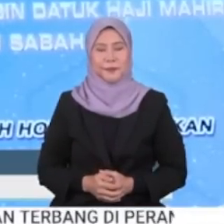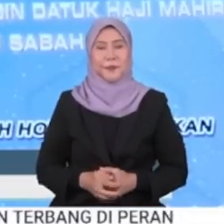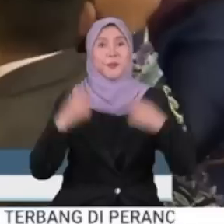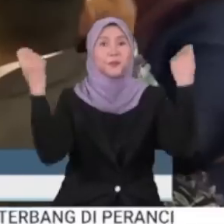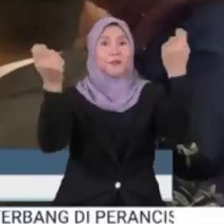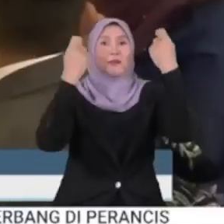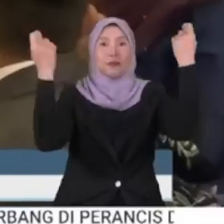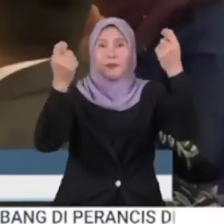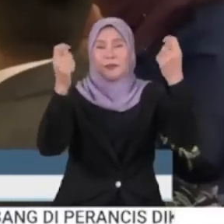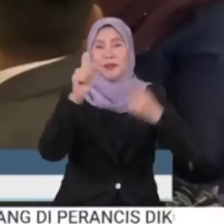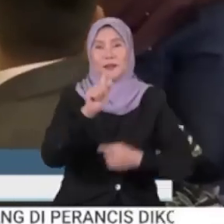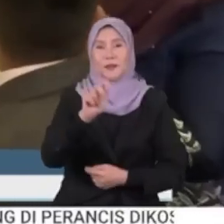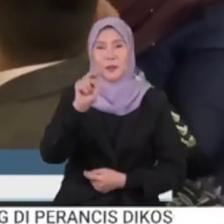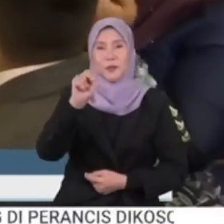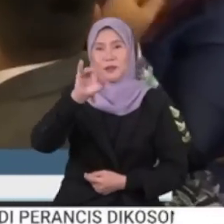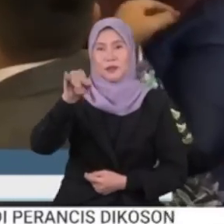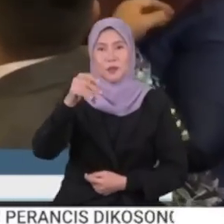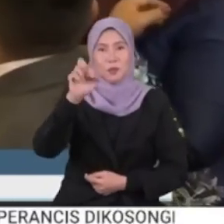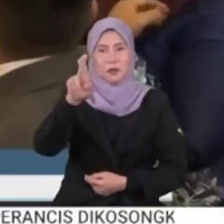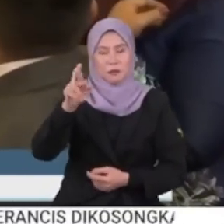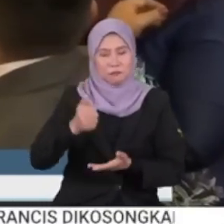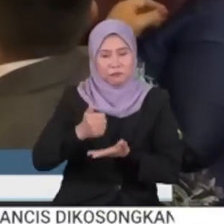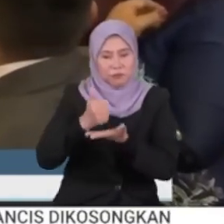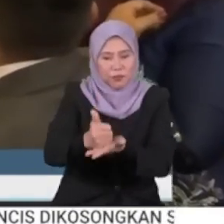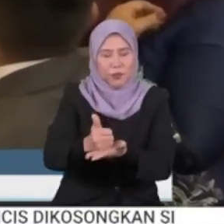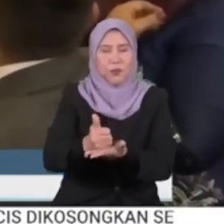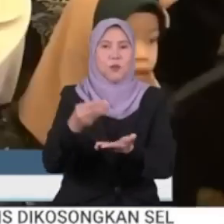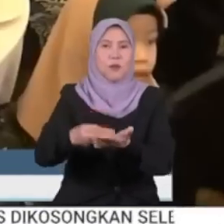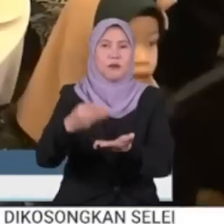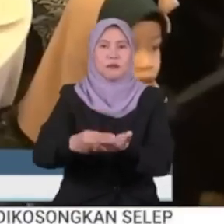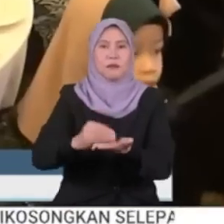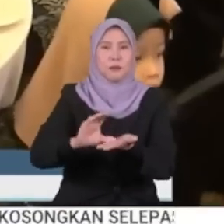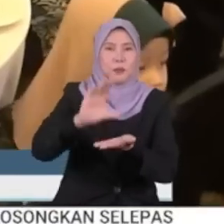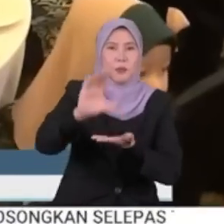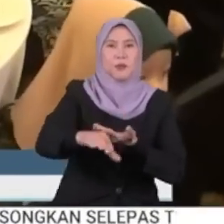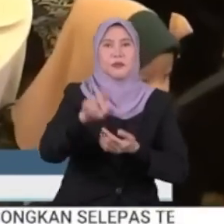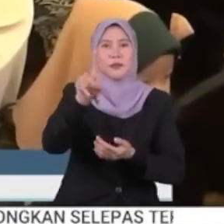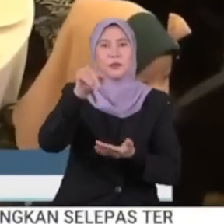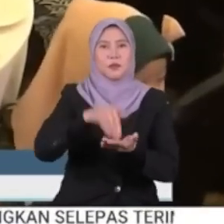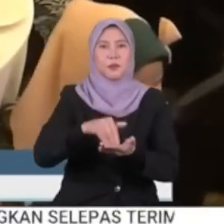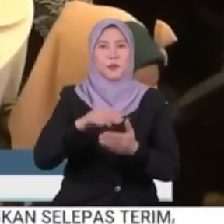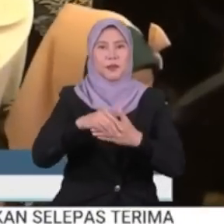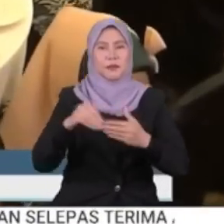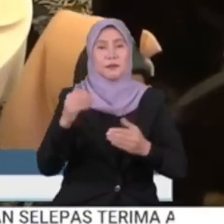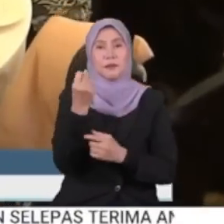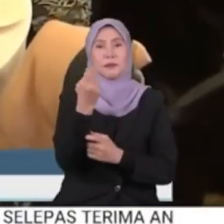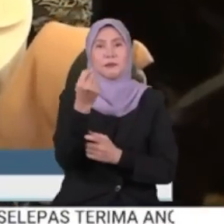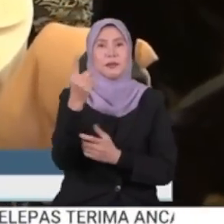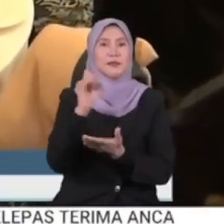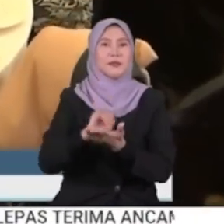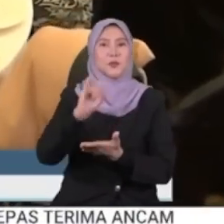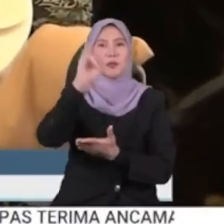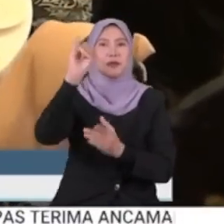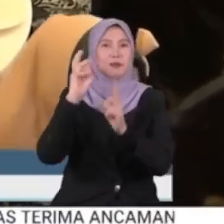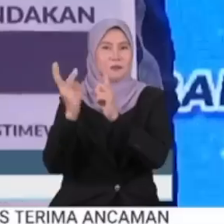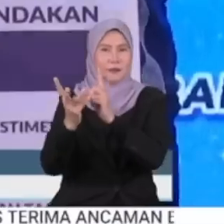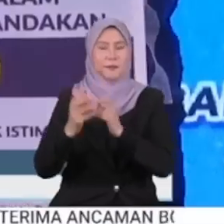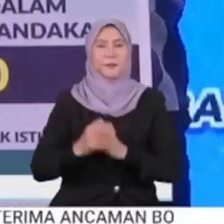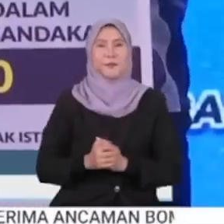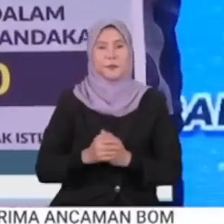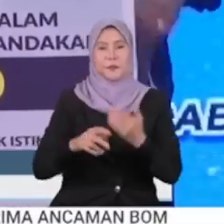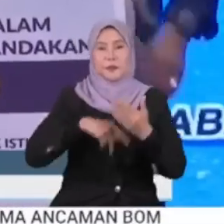Dalam majlis ini, Tun Johar turut menyampaikan bantuan kewangan RM1,000 kepada 11 institusi kebajikan. Antara